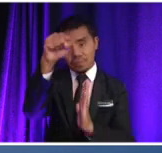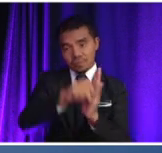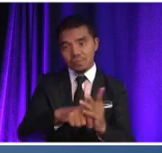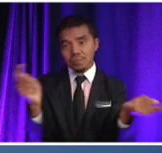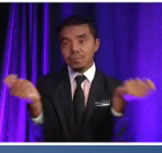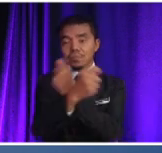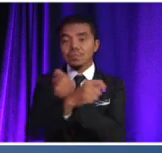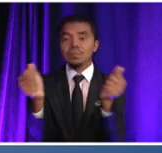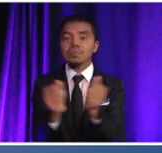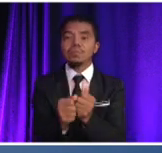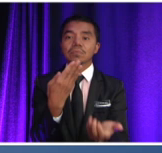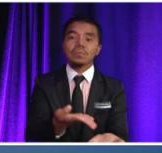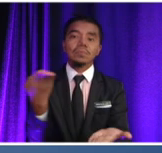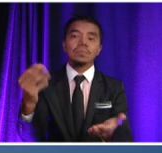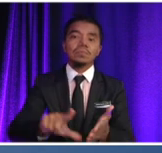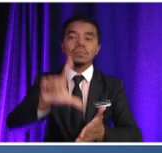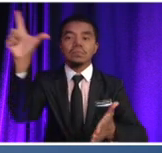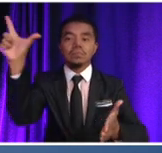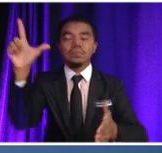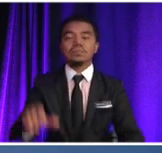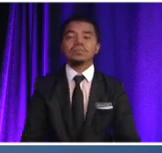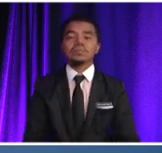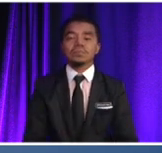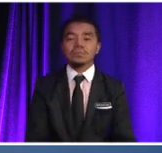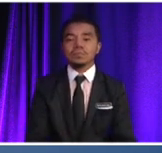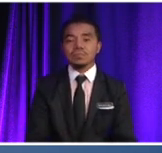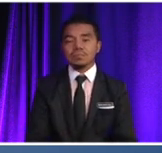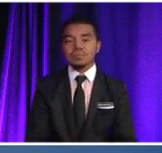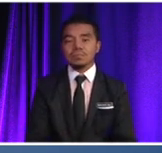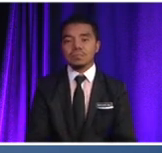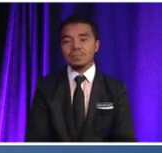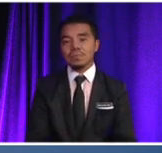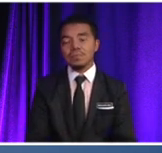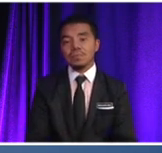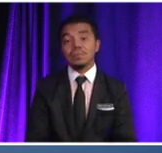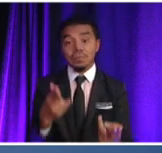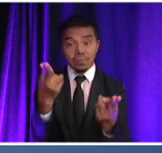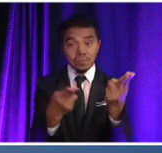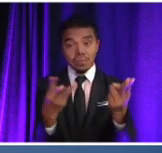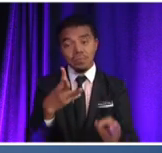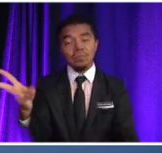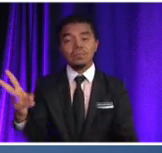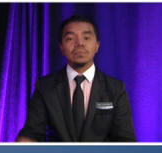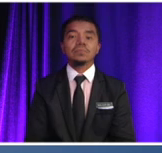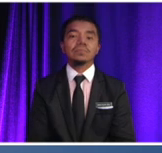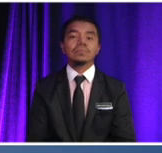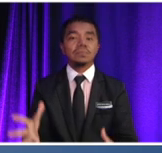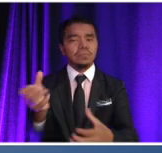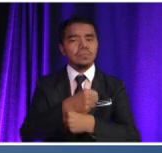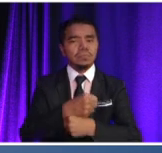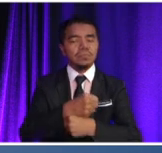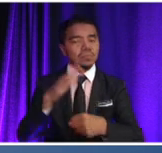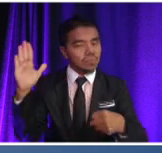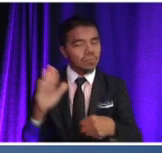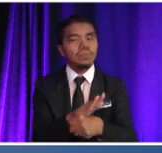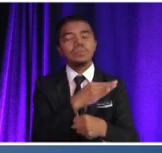maka y-nya juga akan meningkatkan ekspor negara Usahawan juga dapat memenuhi permintaan dan kehendak masyarakat apabila